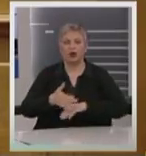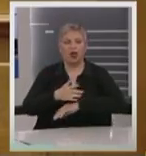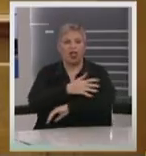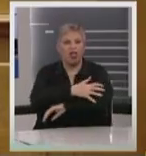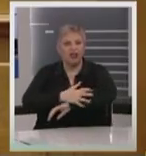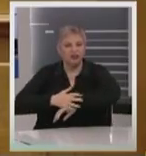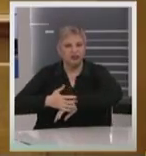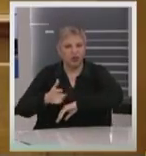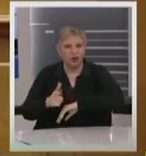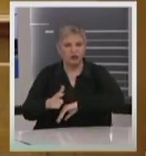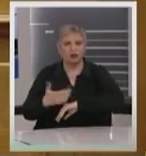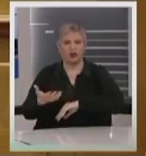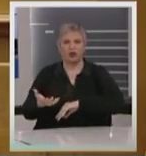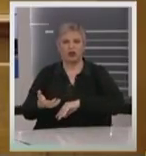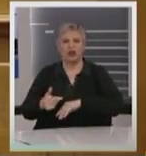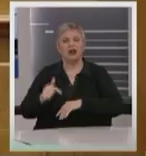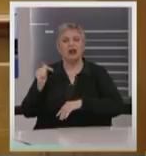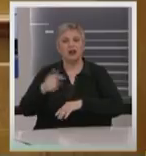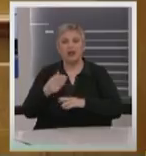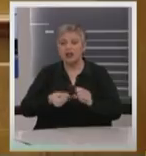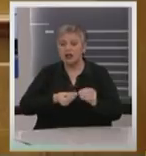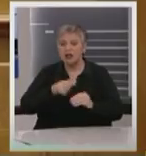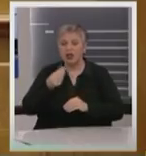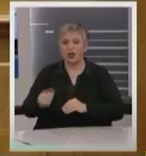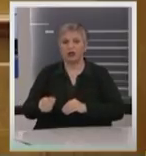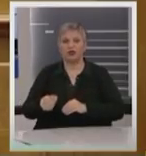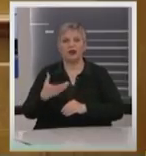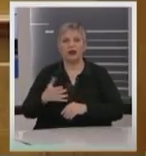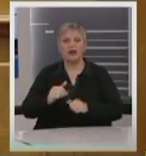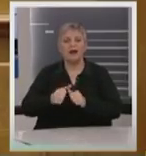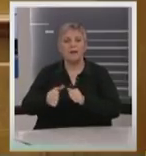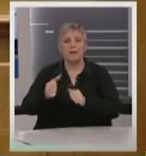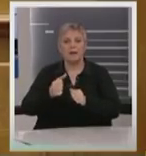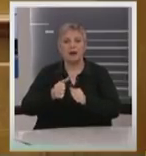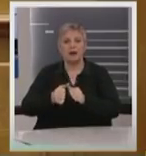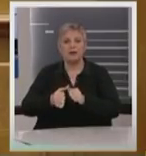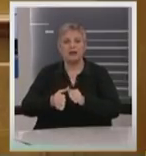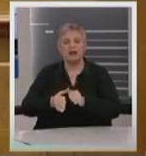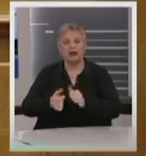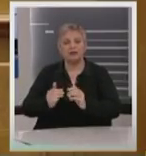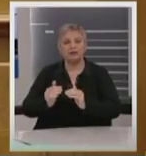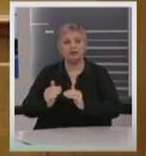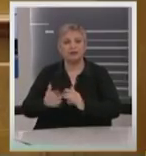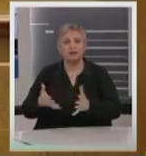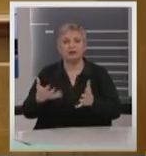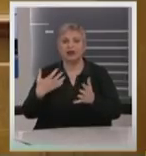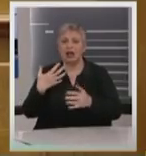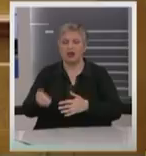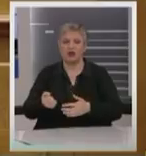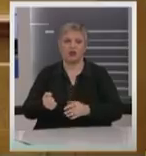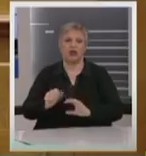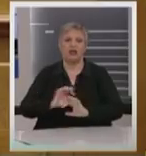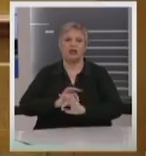φτώχειας μέσω της επέκτασης του ελάχιστου εγγυημένου εισοδήματος, που εξάλλου αποτελεί πολιτική που πρώτη η